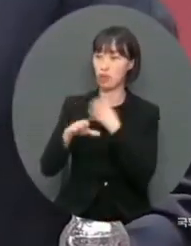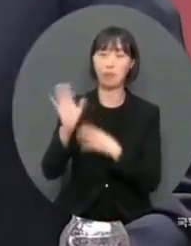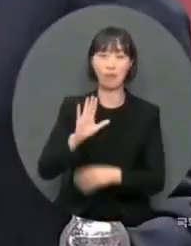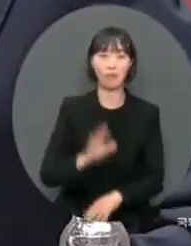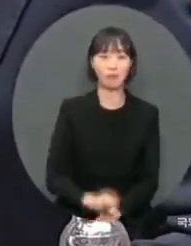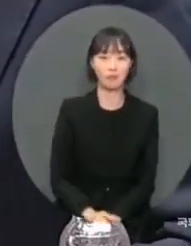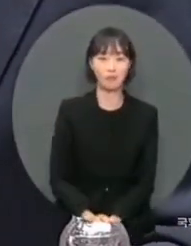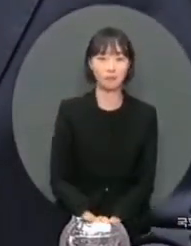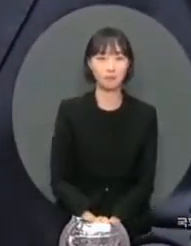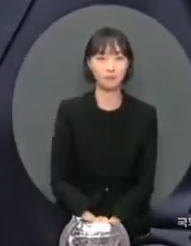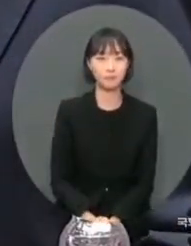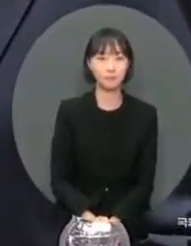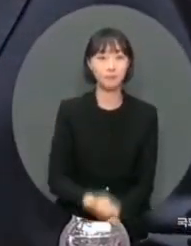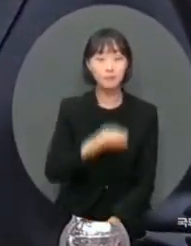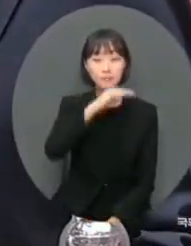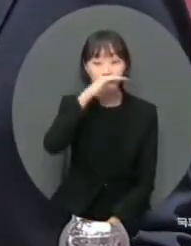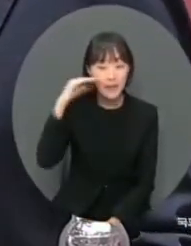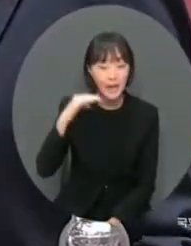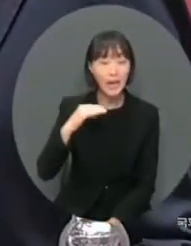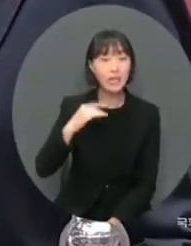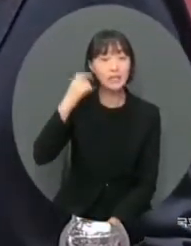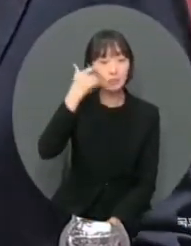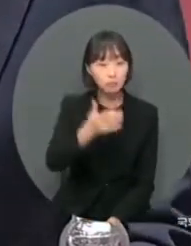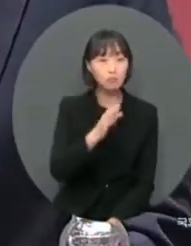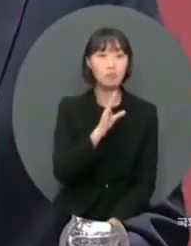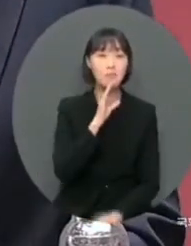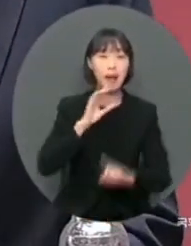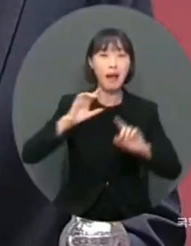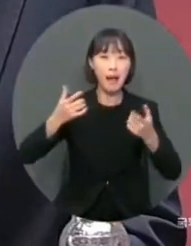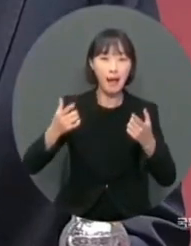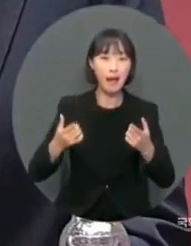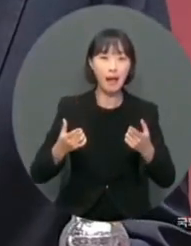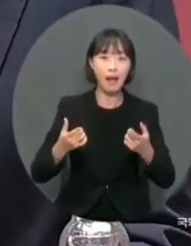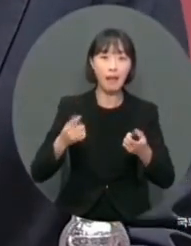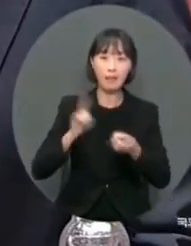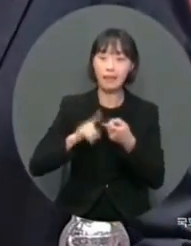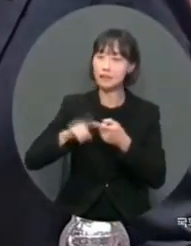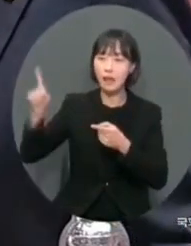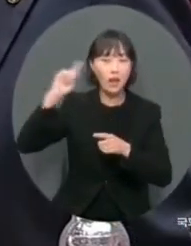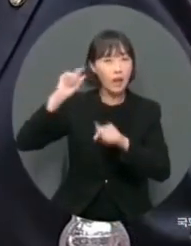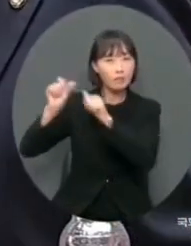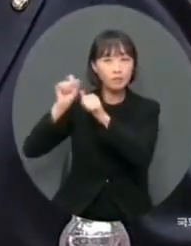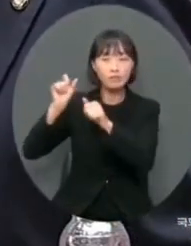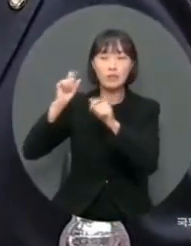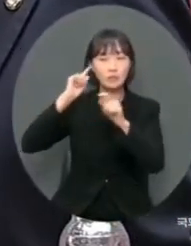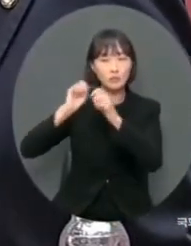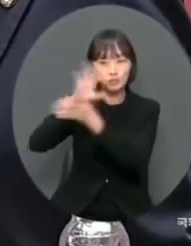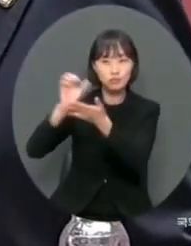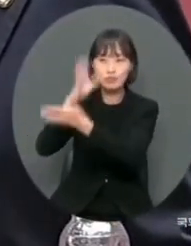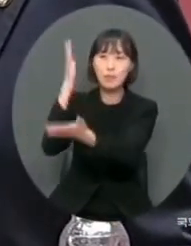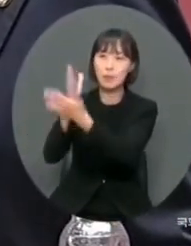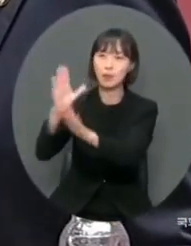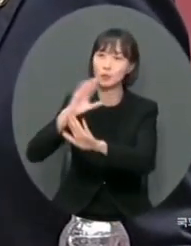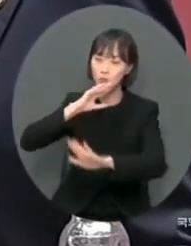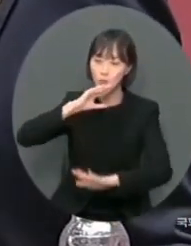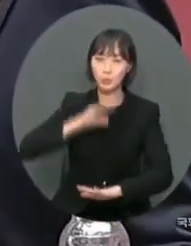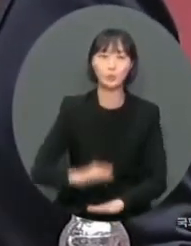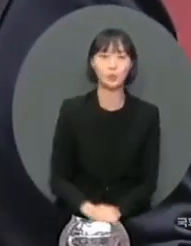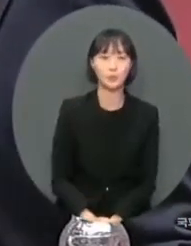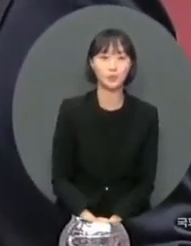그러면 적절한지 아닌지는 좀 조용히 좀 하십시오. 적절한지